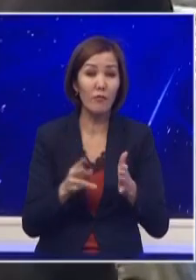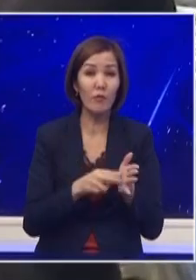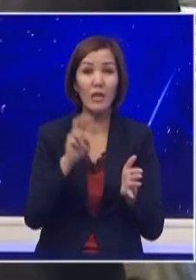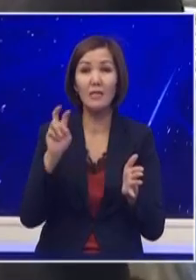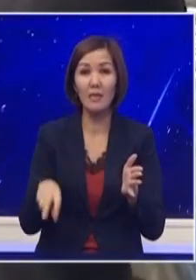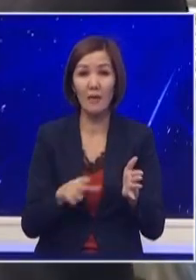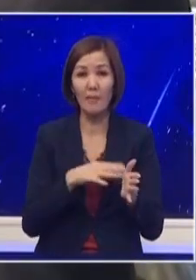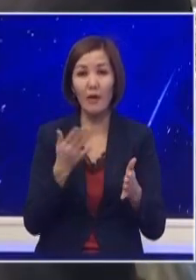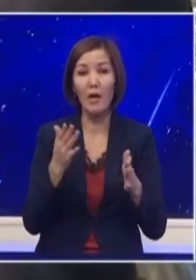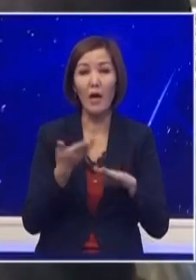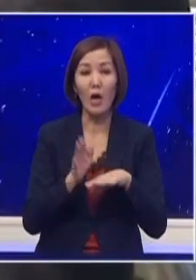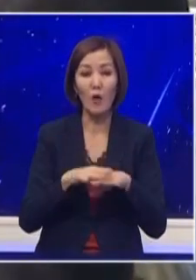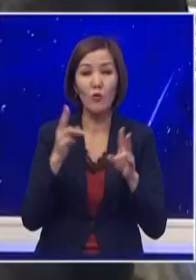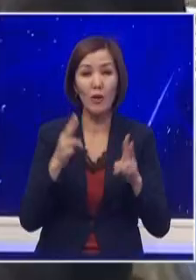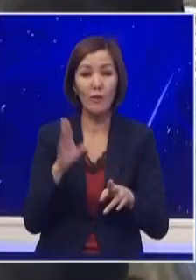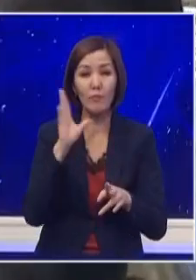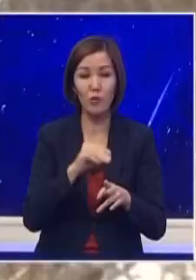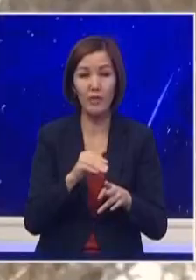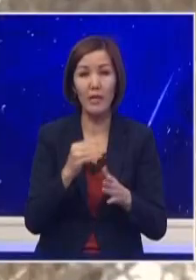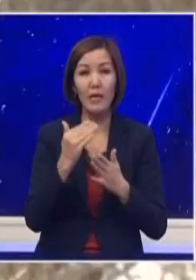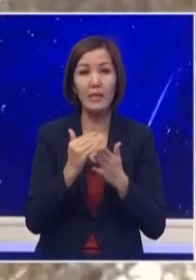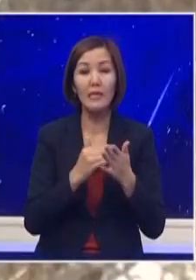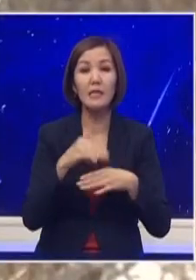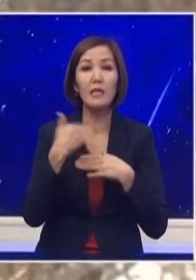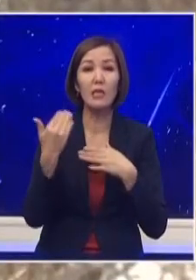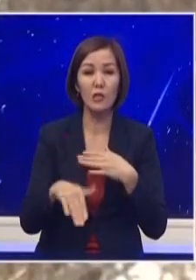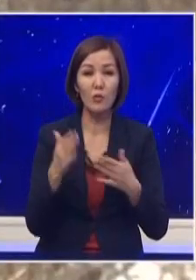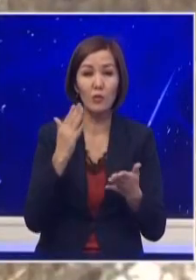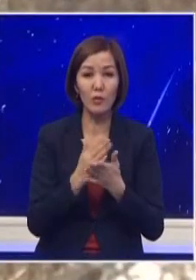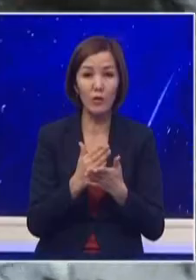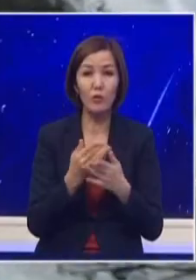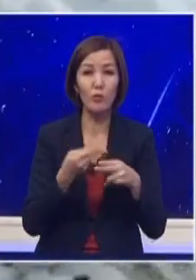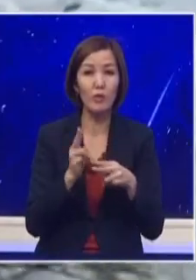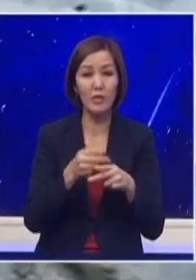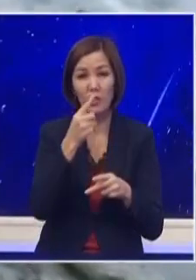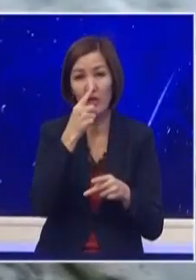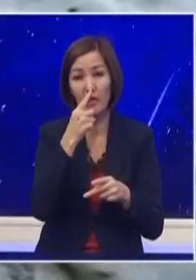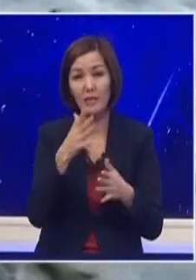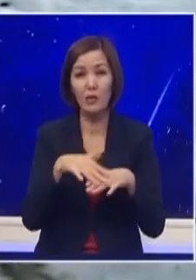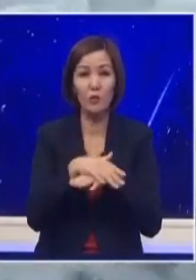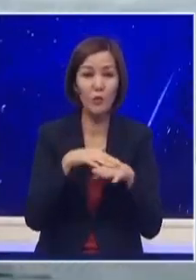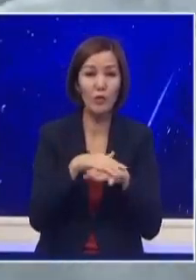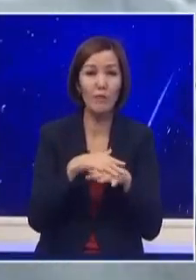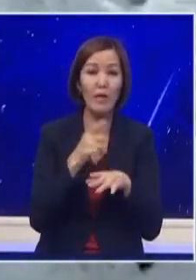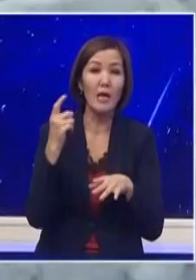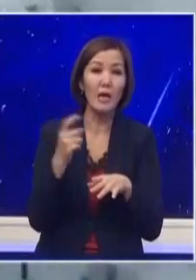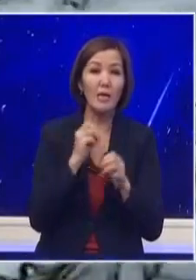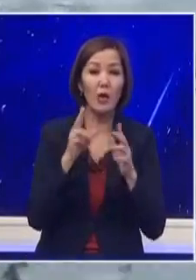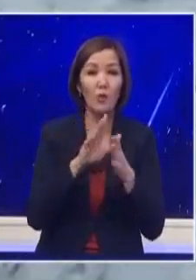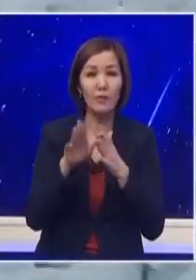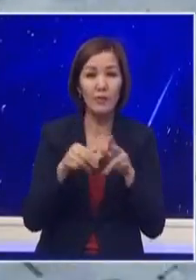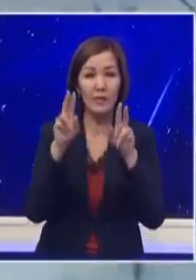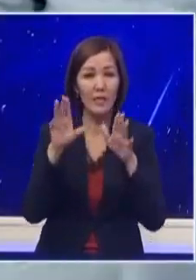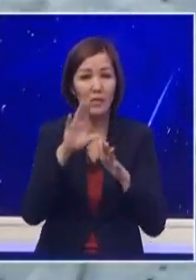кетсе, ауыр апат болары анық. Кестеден кешеуілдеу тағы бар. Сондықтан жақын маңдағы тұрғындар мен шаруалар қауіпсіздік